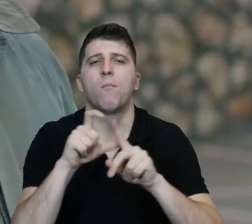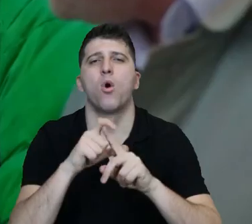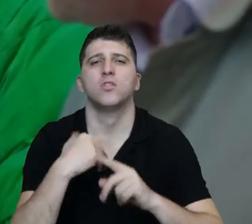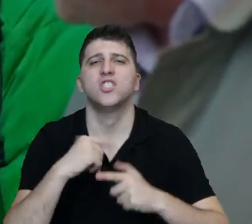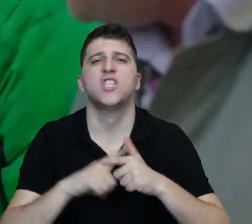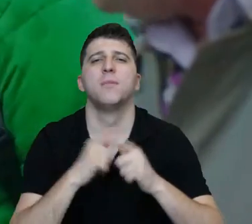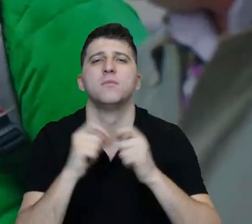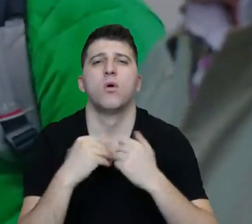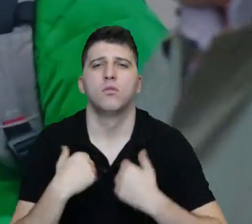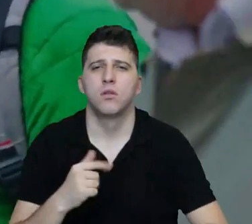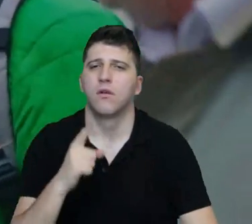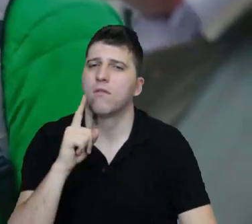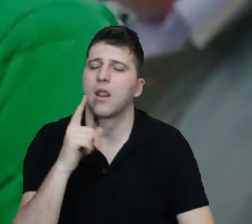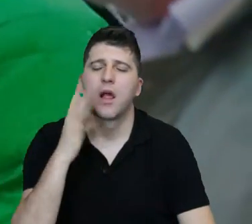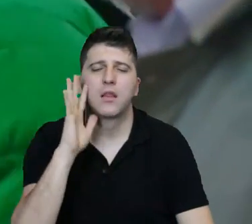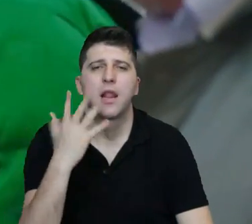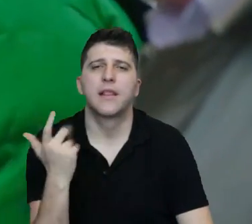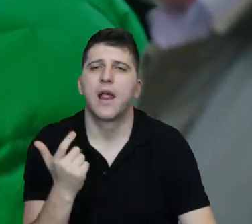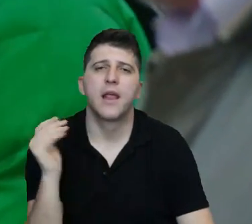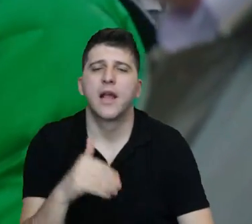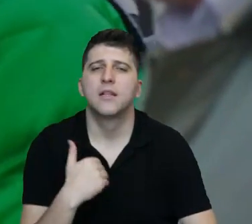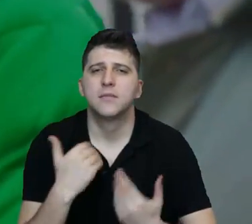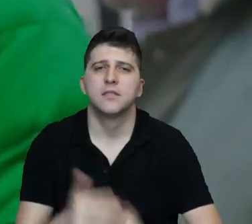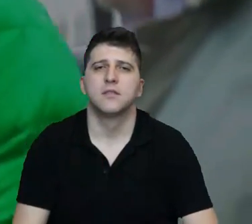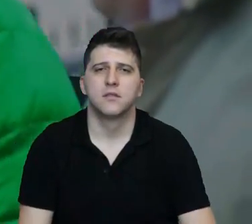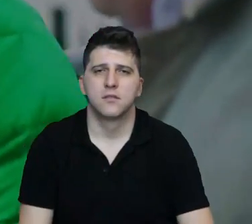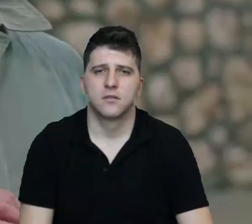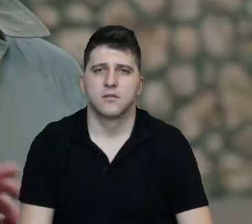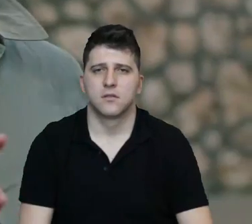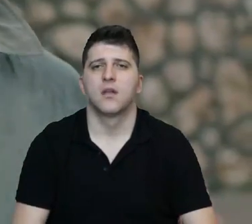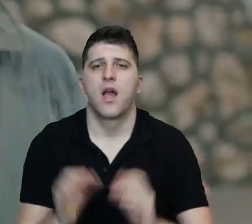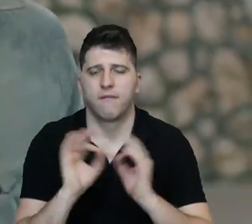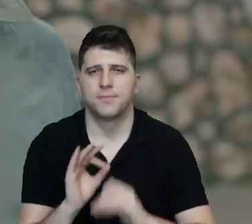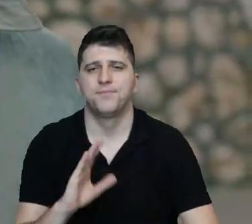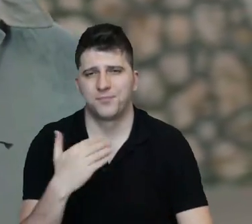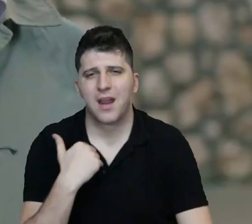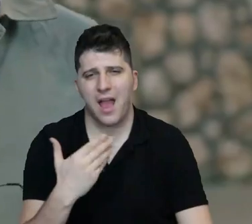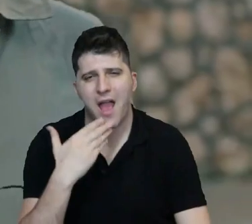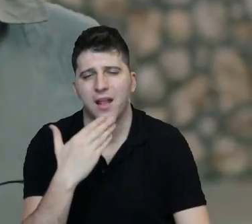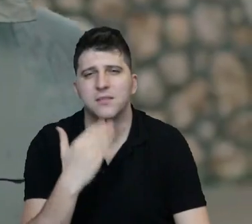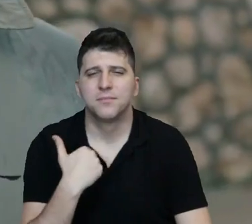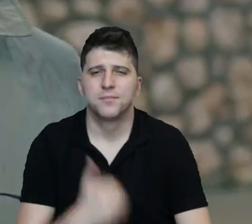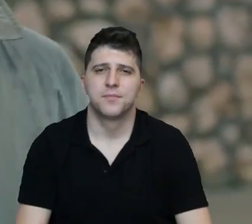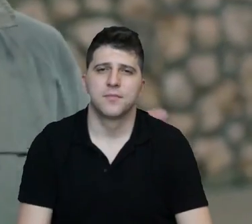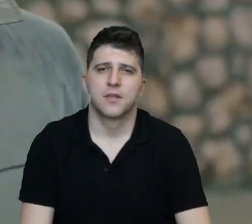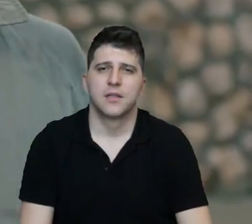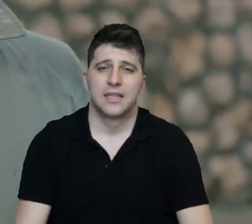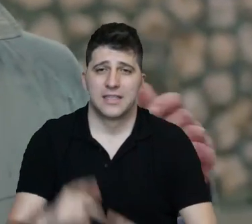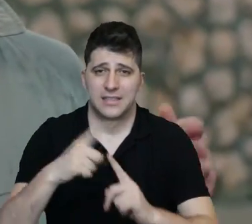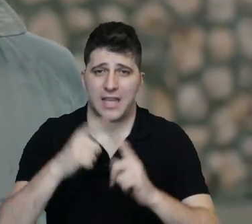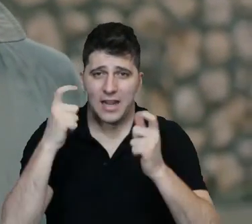Bond. Vallahi çattık ya. Nereye geldik biz arkadaş? Evet, şöyle izah edeyim ben.